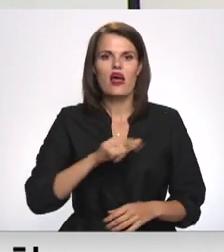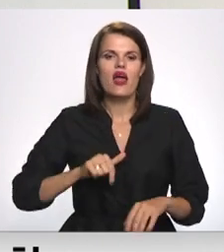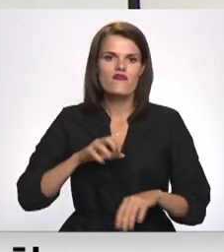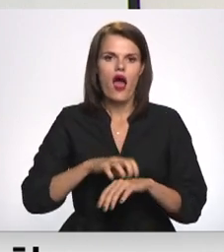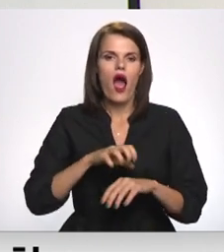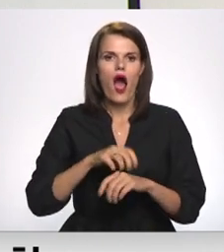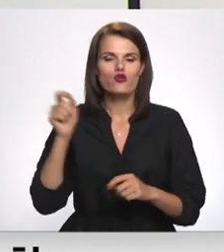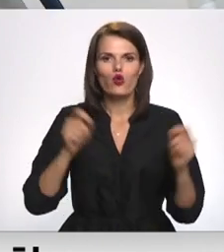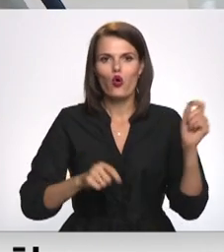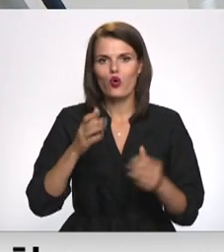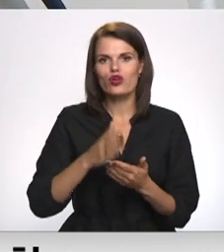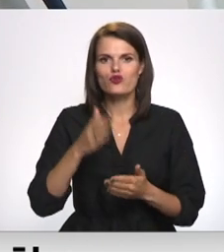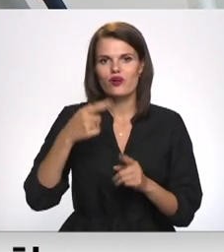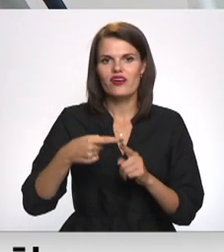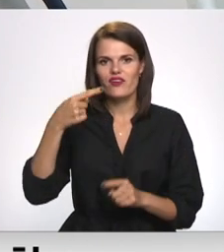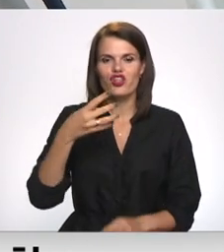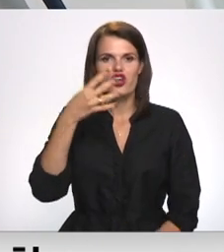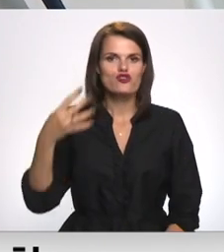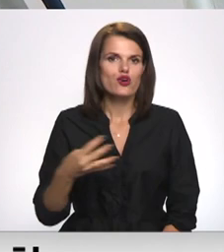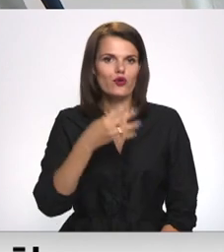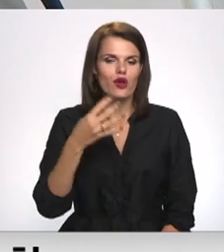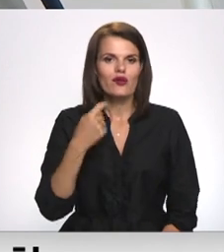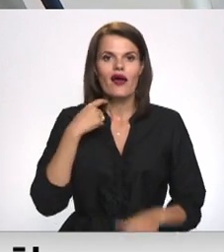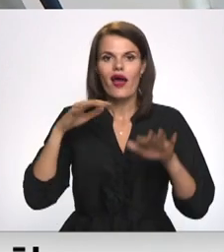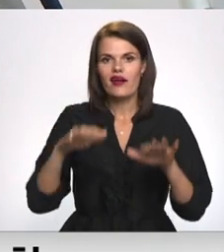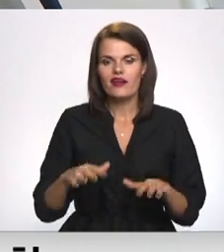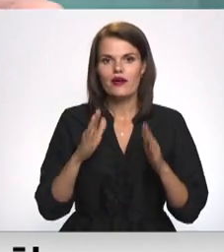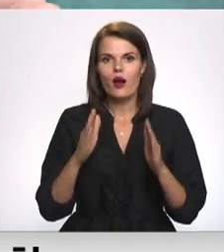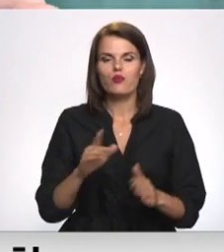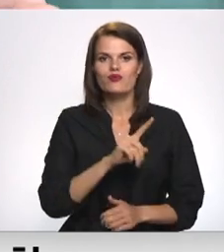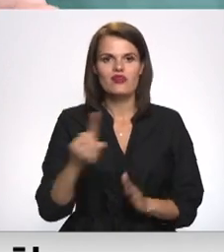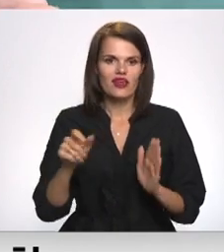ārstu kongress, kas notiek reizi 4 gados, un tas Rīgā notiks līdz sestdienai.